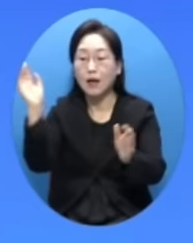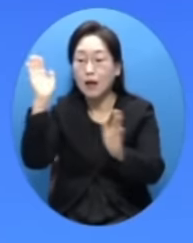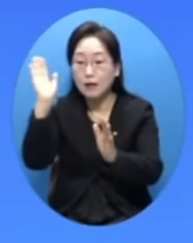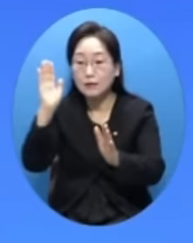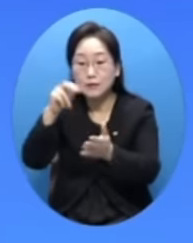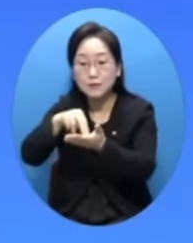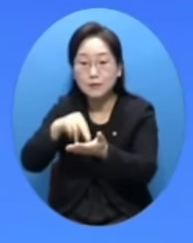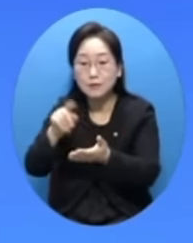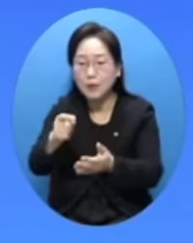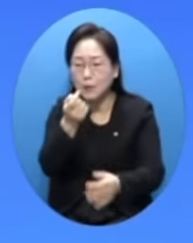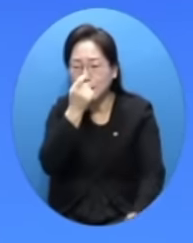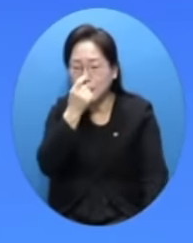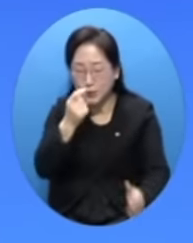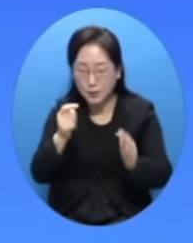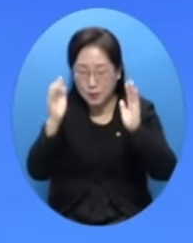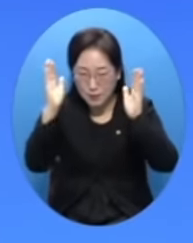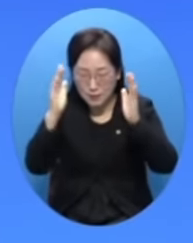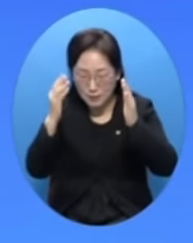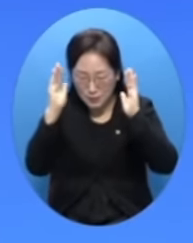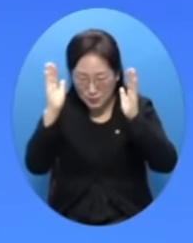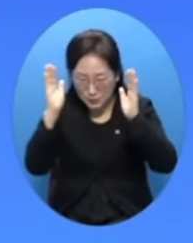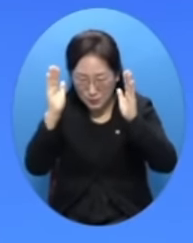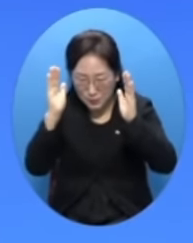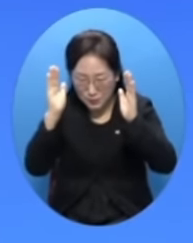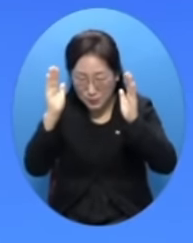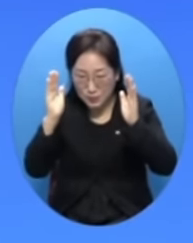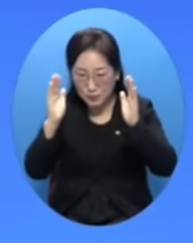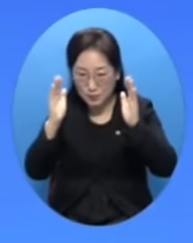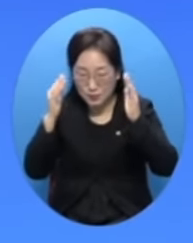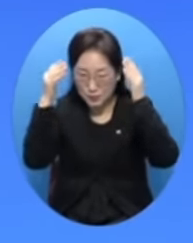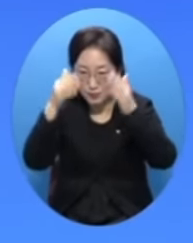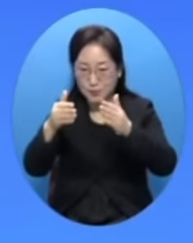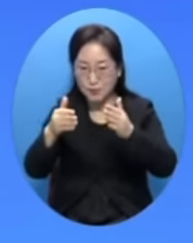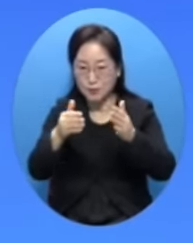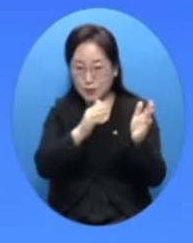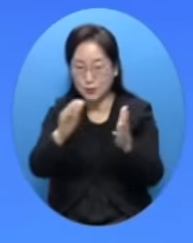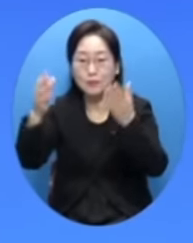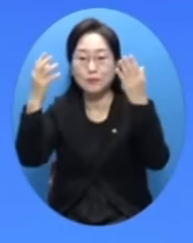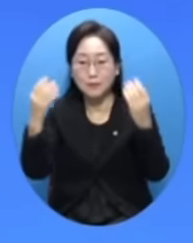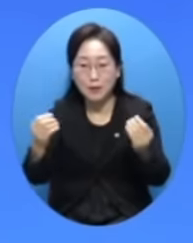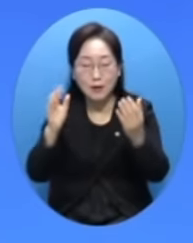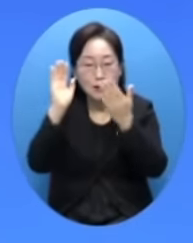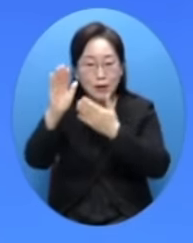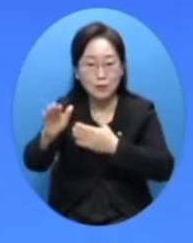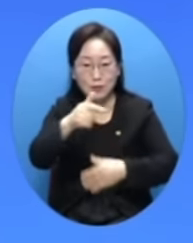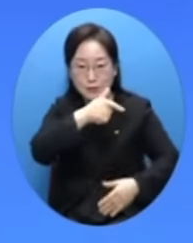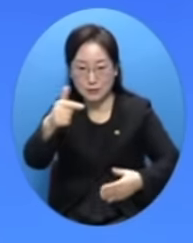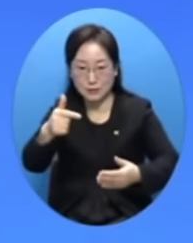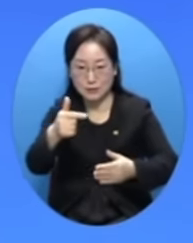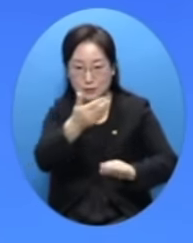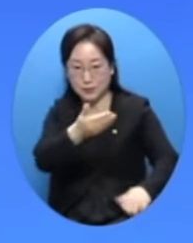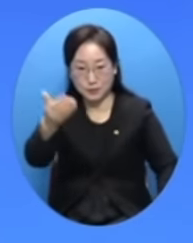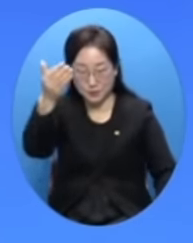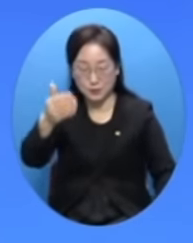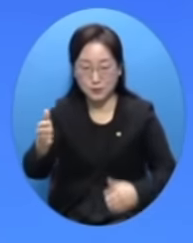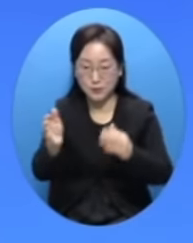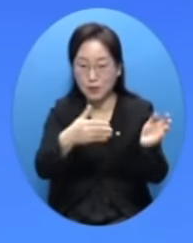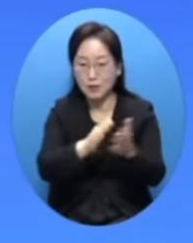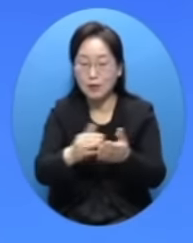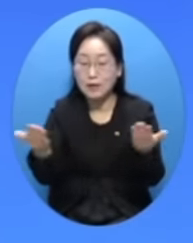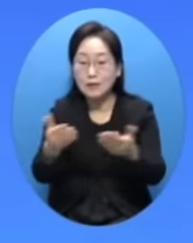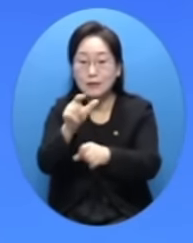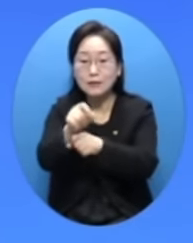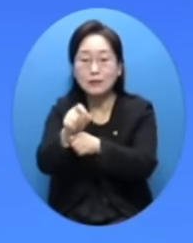자세로 열심히 공부를 잘해서 준비되어 져서 장자 큰일을 해야 되고 직장에는